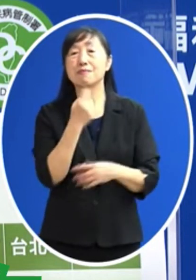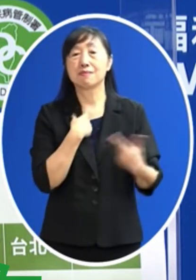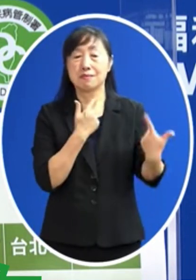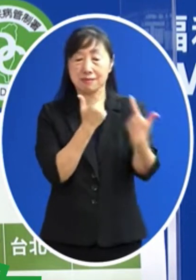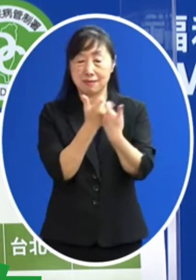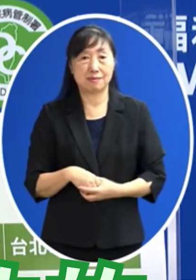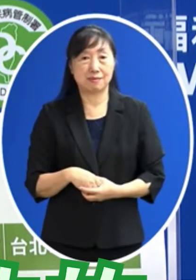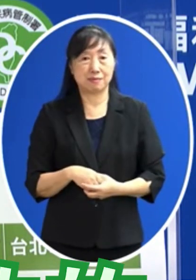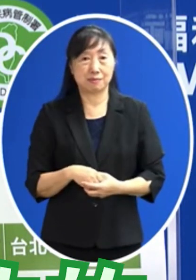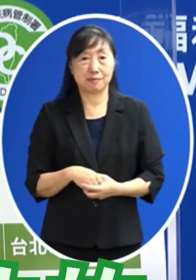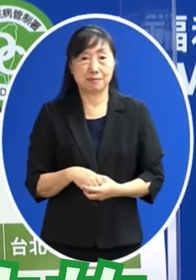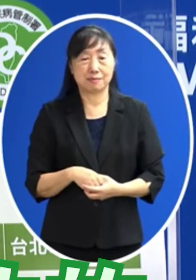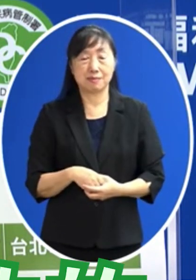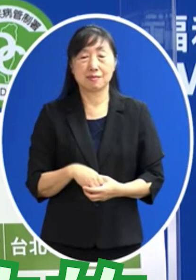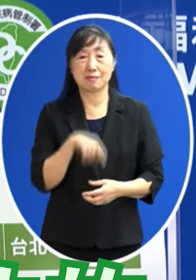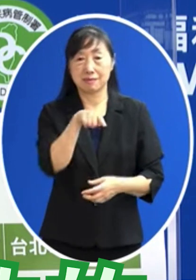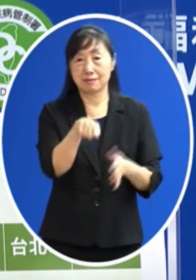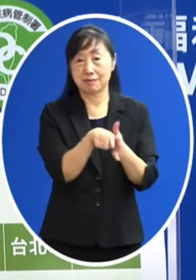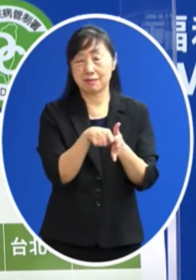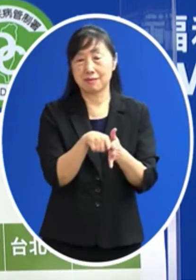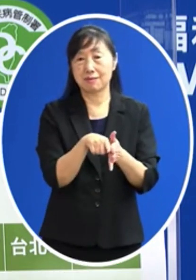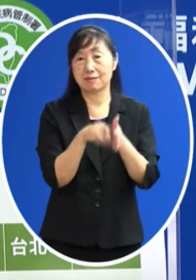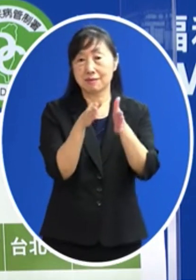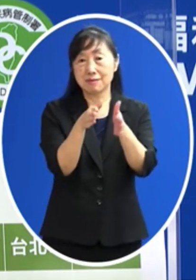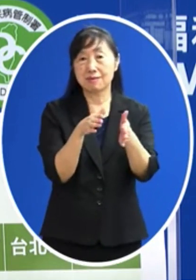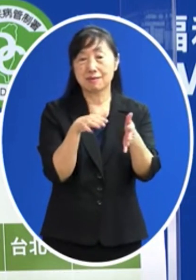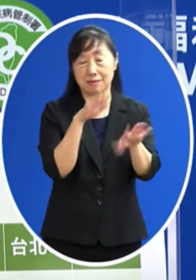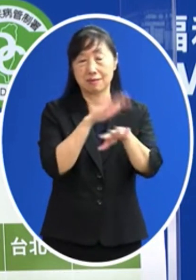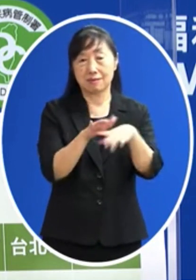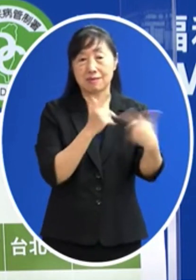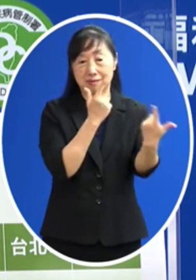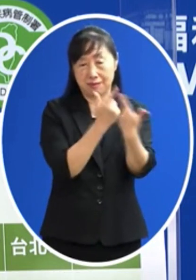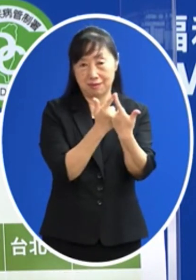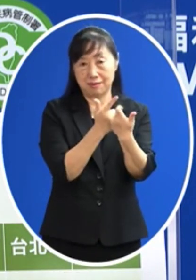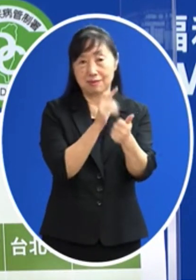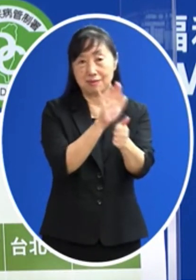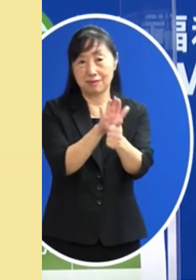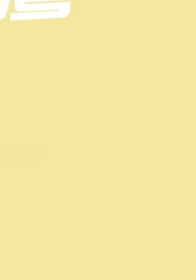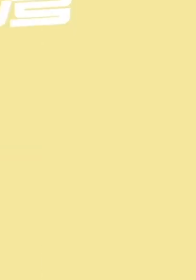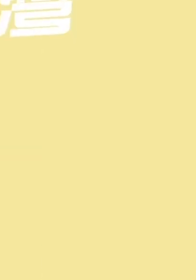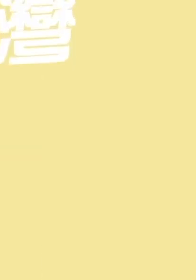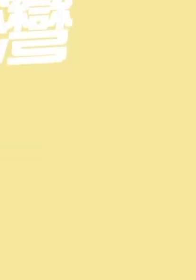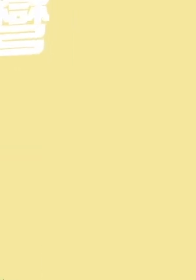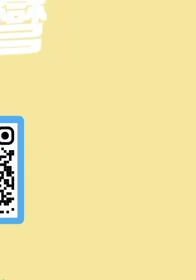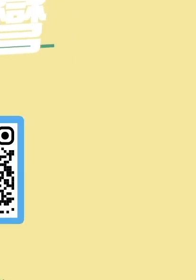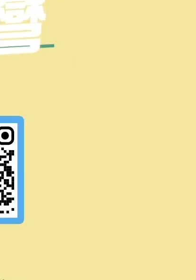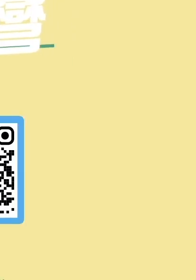合作，资源做最有效的一个配置，我们才会渡过难关。